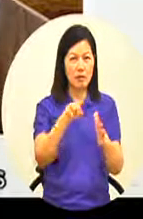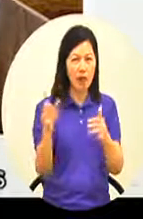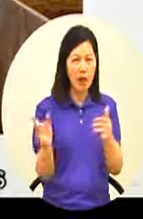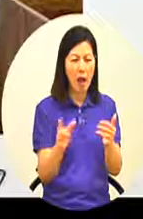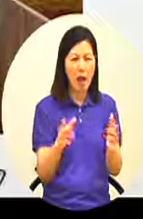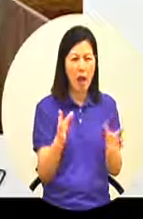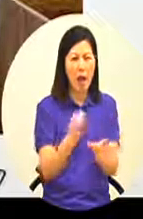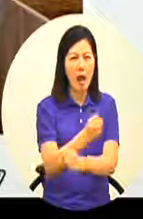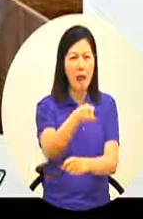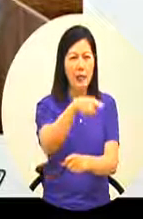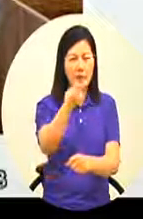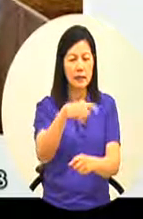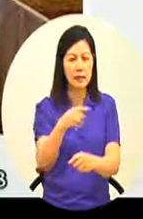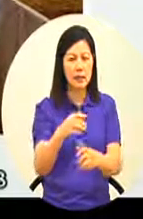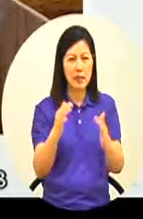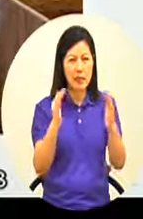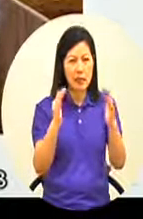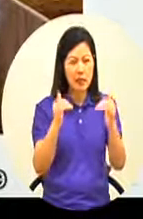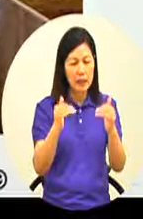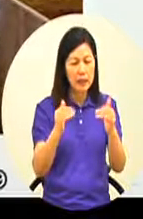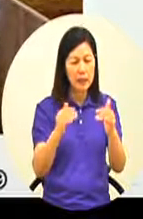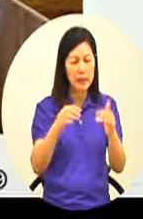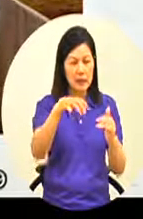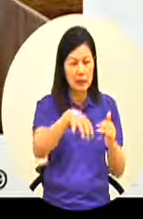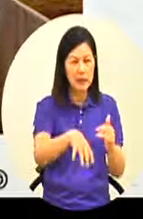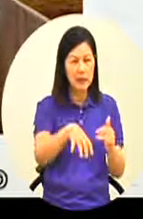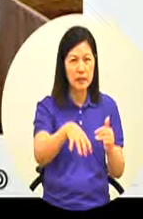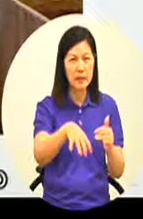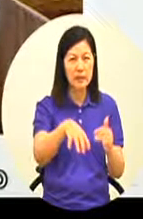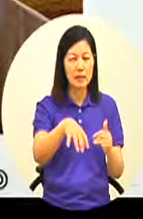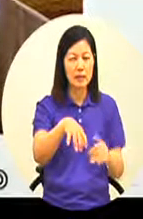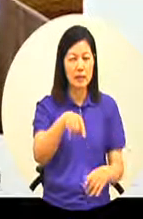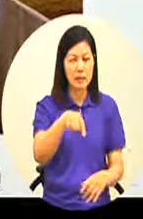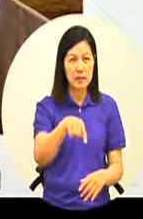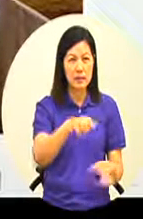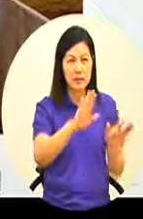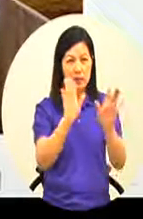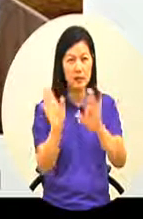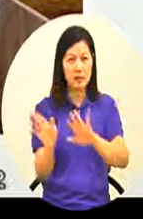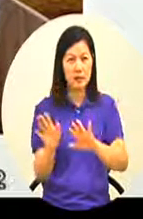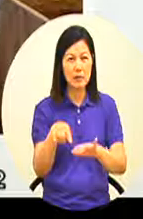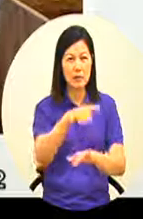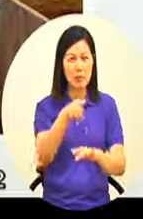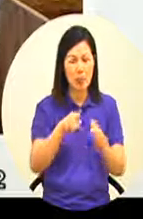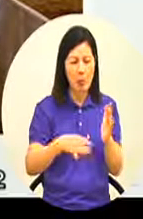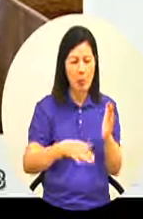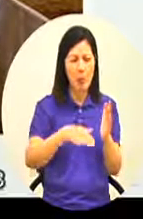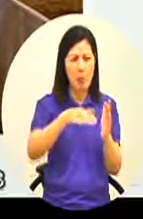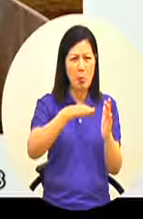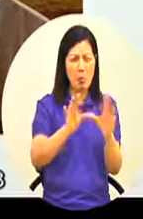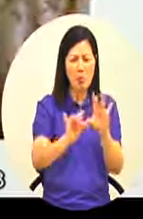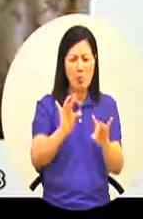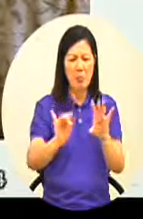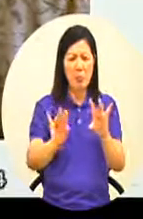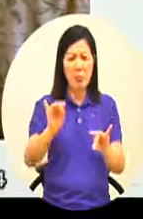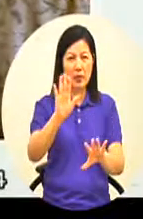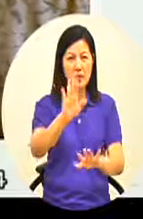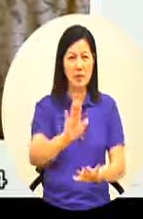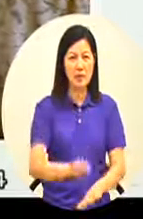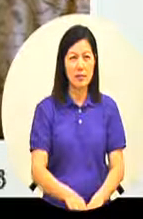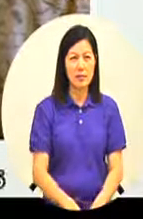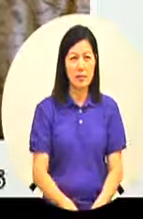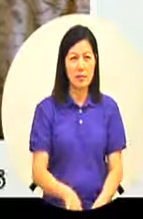是礼仪厅内底哈，这是人的设定，哈，你也看麦，规个拢水，规个拢泥巴啦，哈，